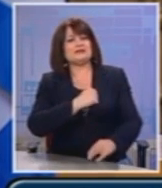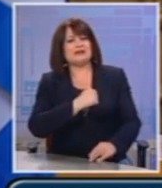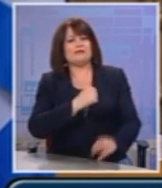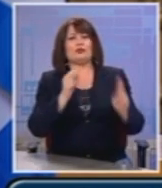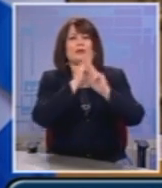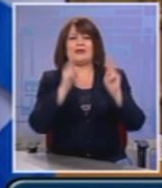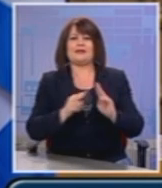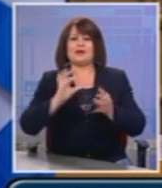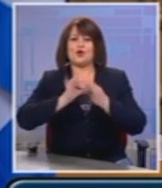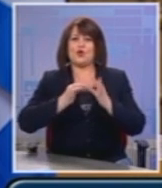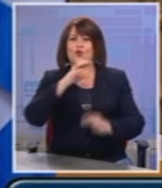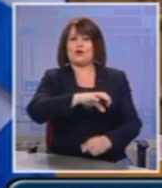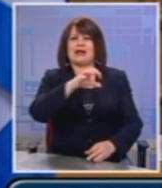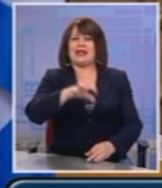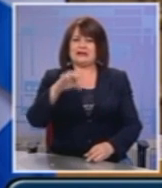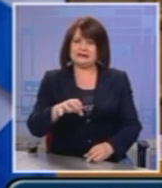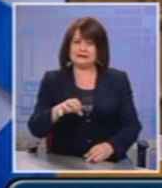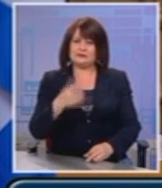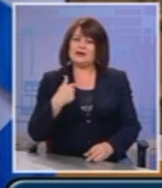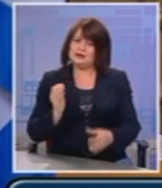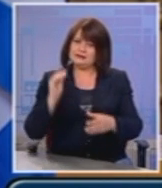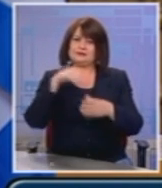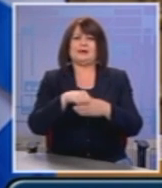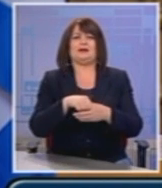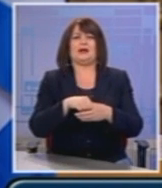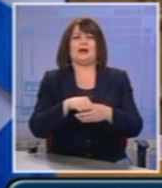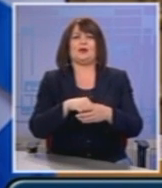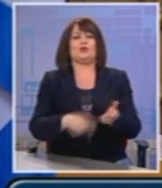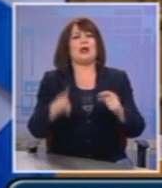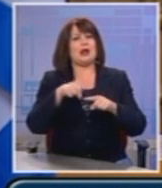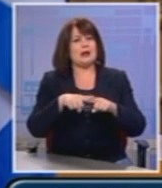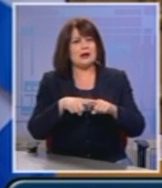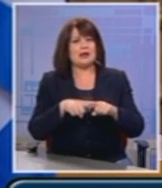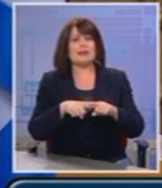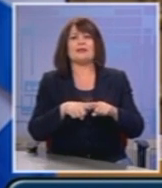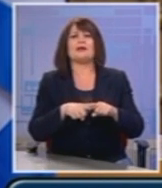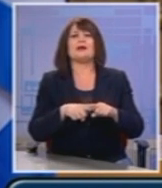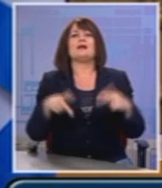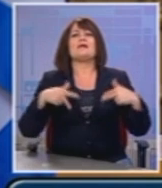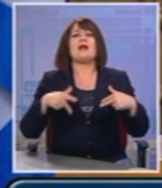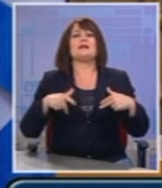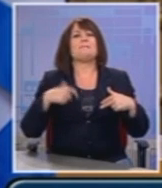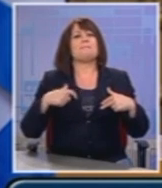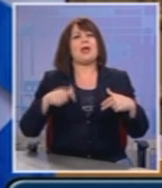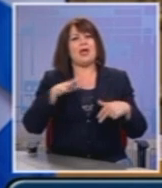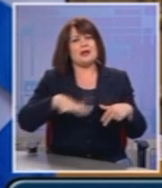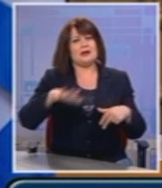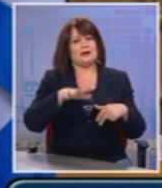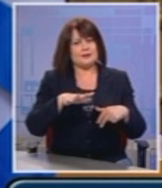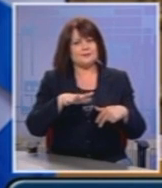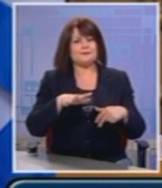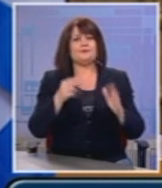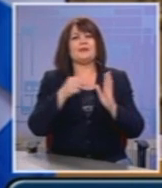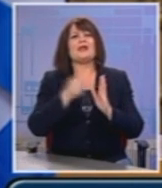διεθνών οργανισμών στις οποίες συμμετέχουν και η ελλάδα και τα κράτη μέλη των